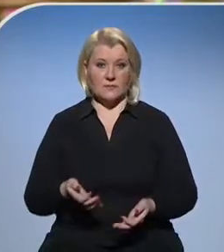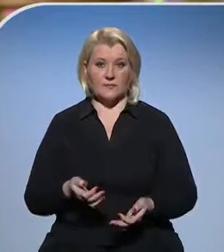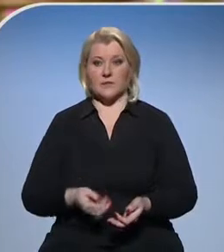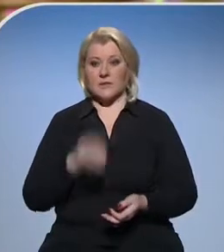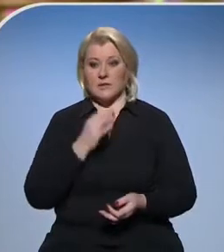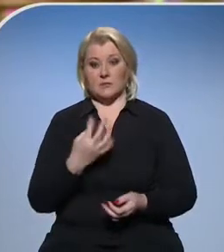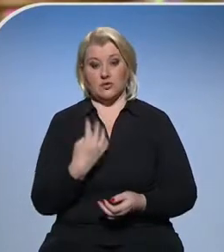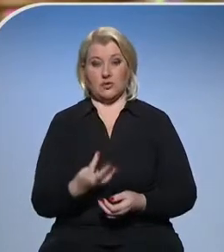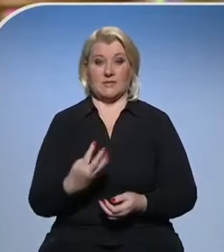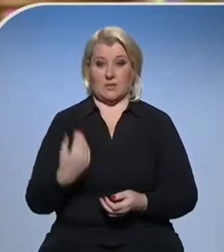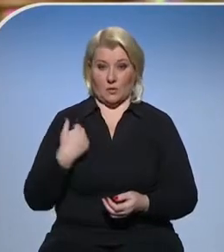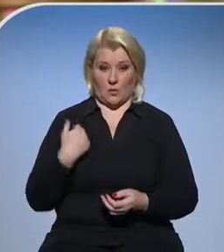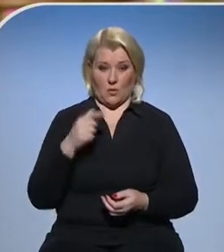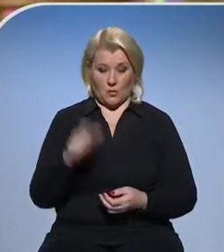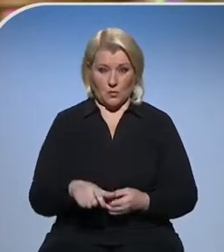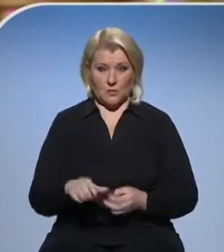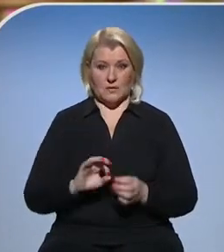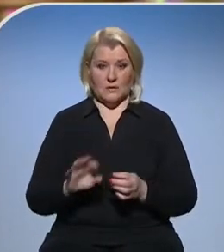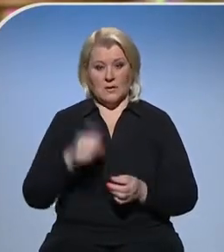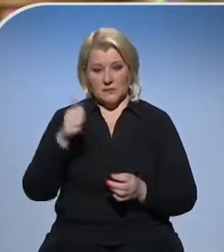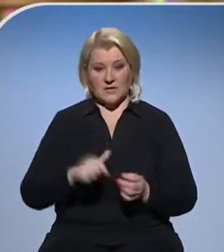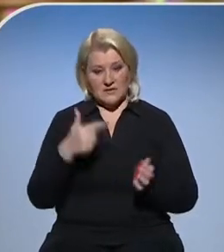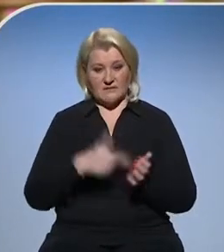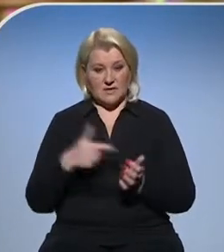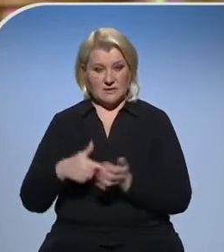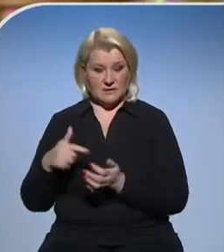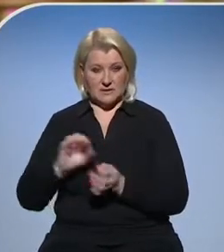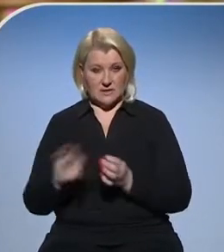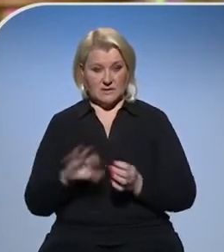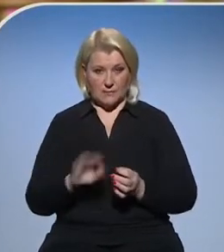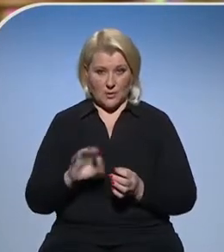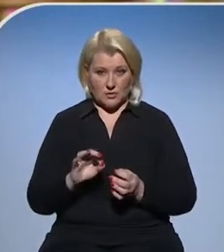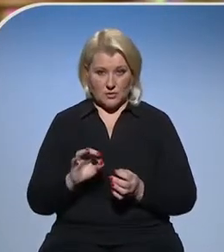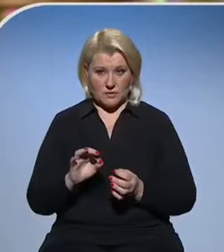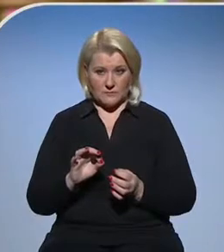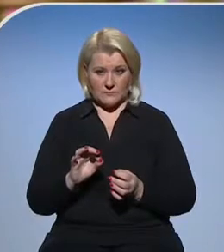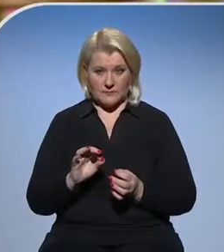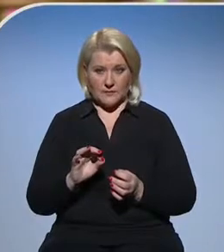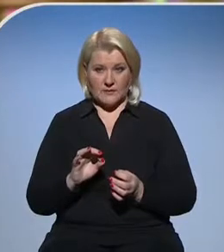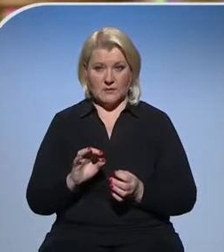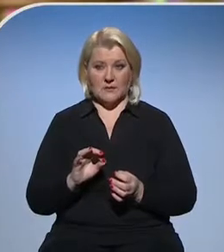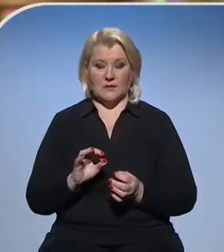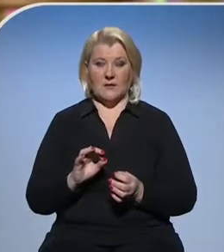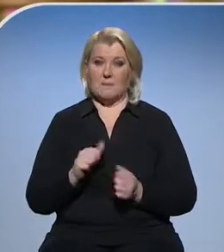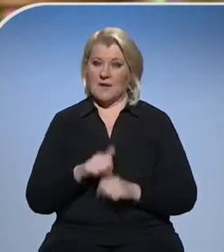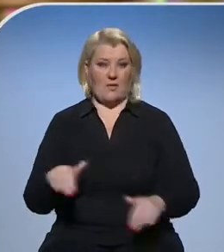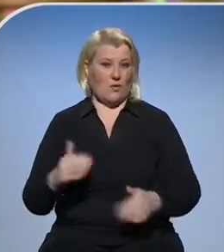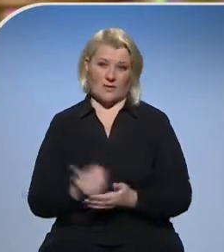Pokud byste zašla třeba ve 40 a spořila 2000 měsíčně, v tom konzervativním fondu, tak už se na milion